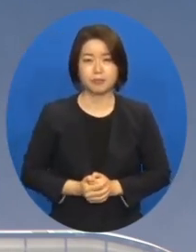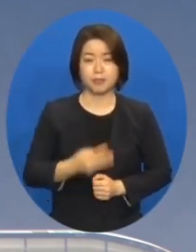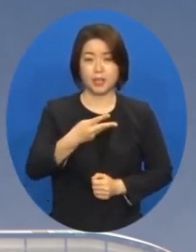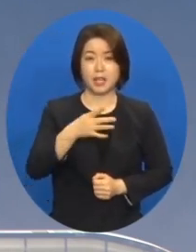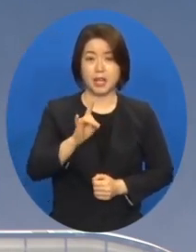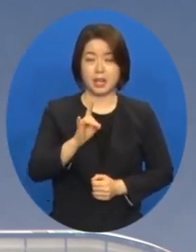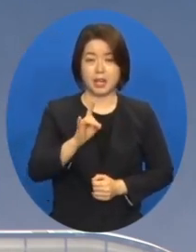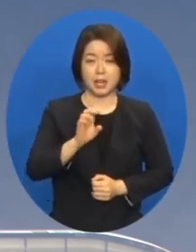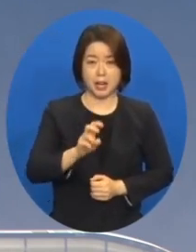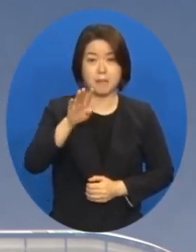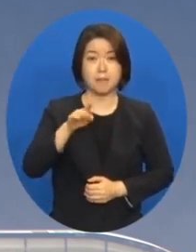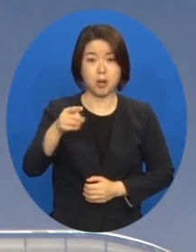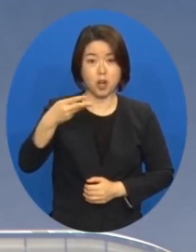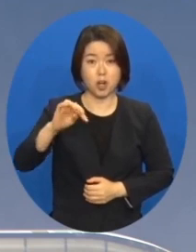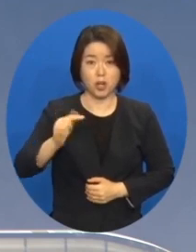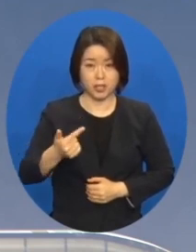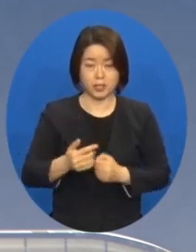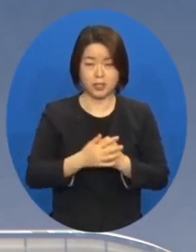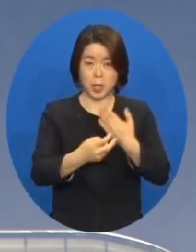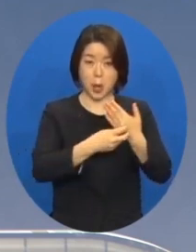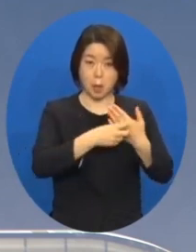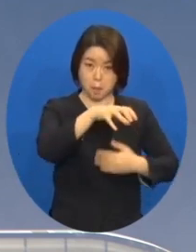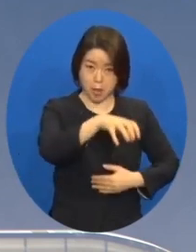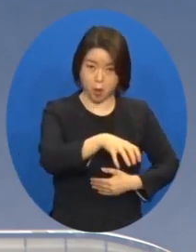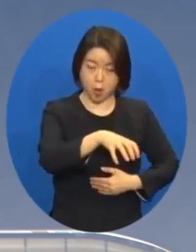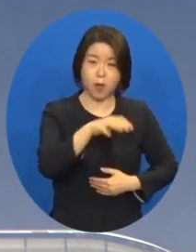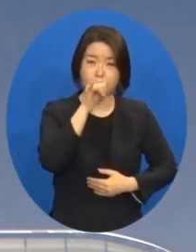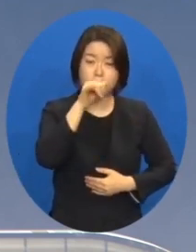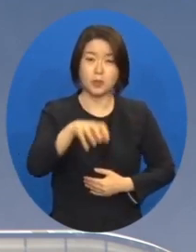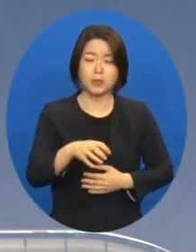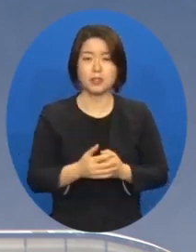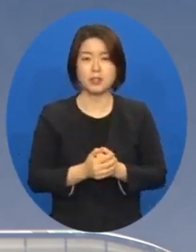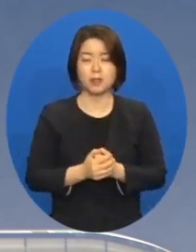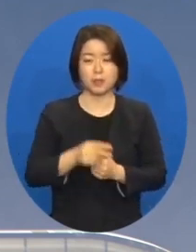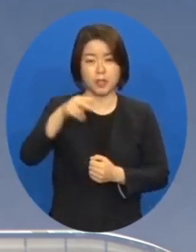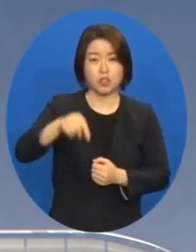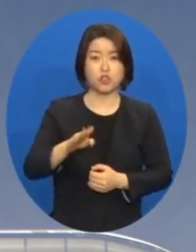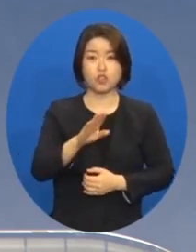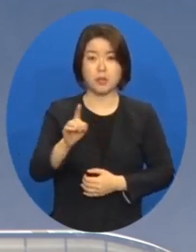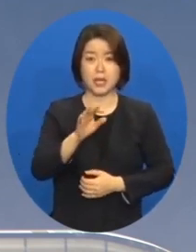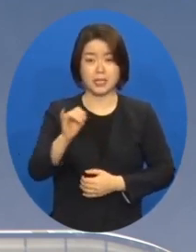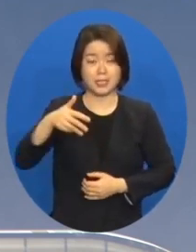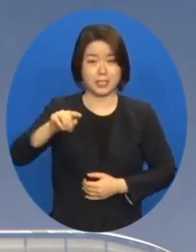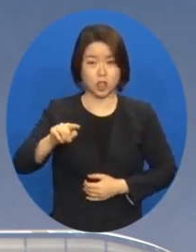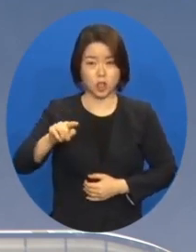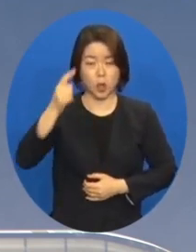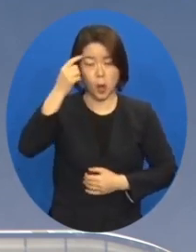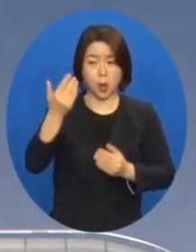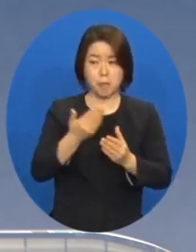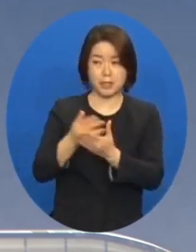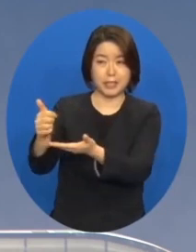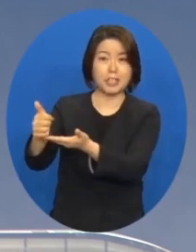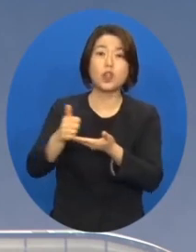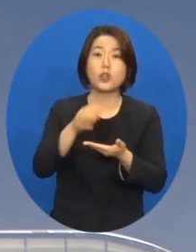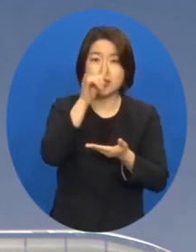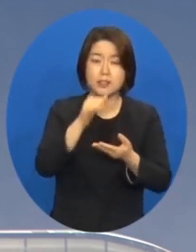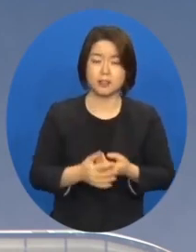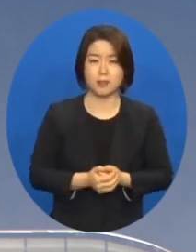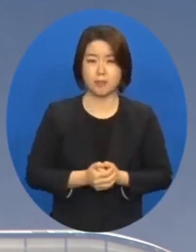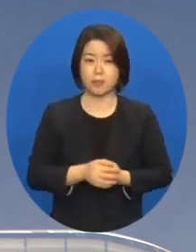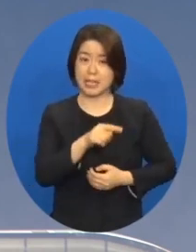램버린, 아프리카에 있는 램버린 병원이 있는 그곳에서 슈바이처 박사의 초청이 왔습니다. 한번 이 아프리카